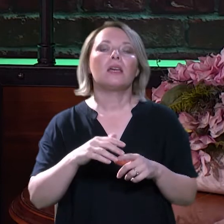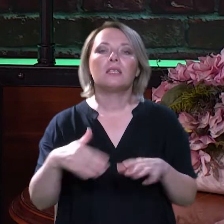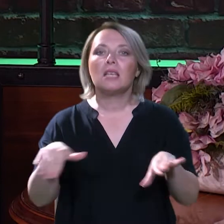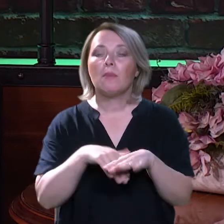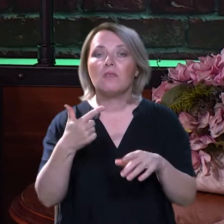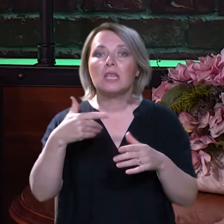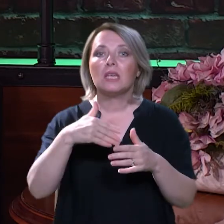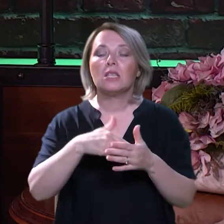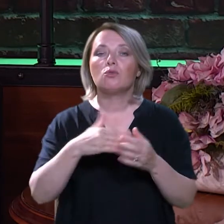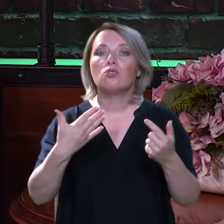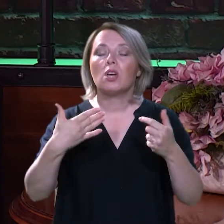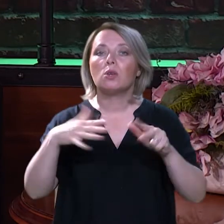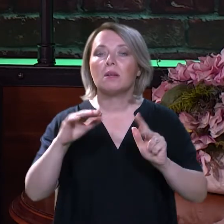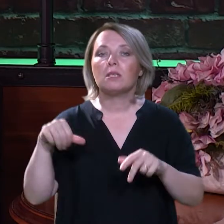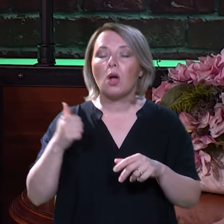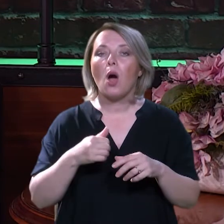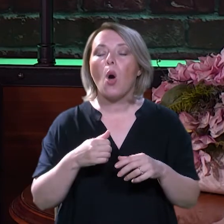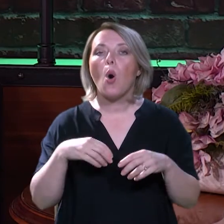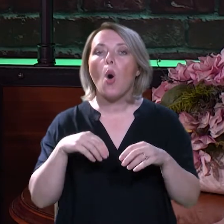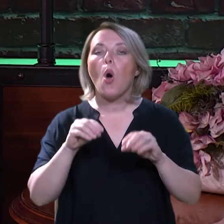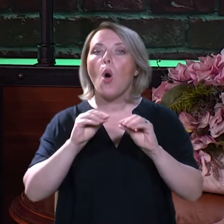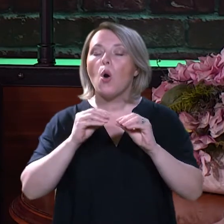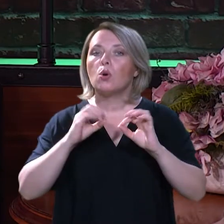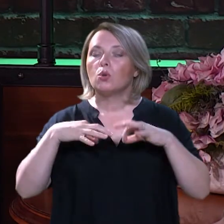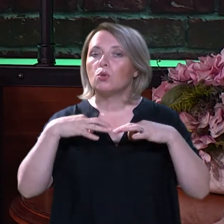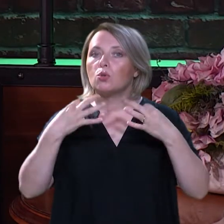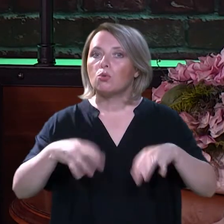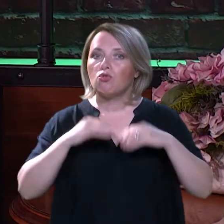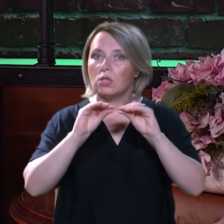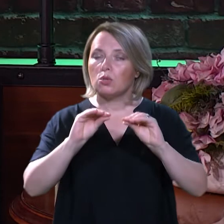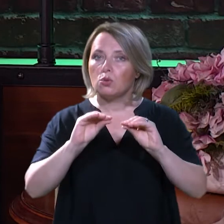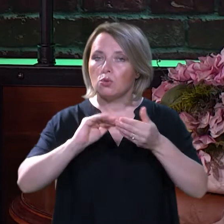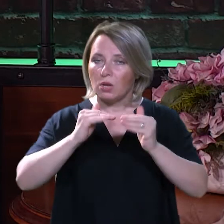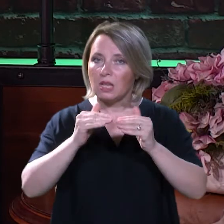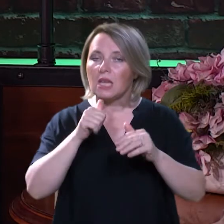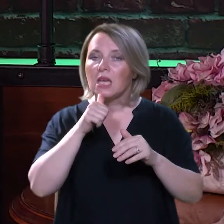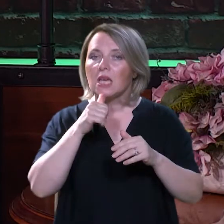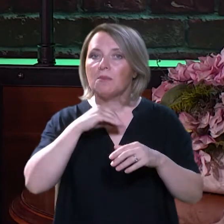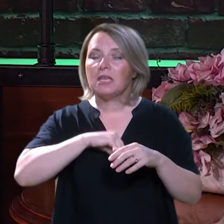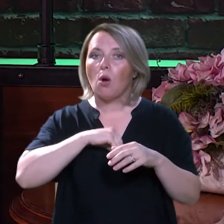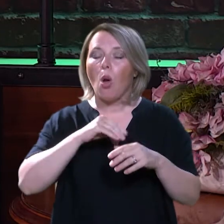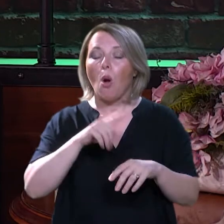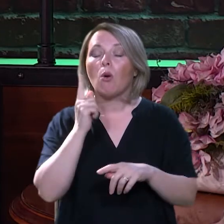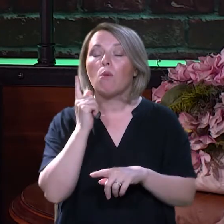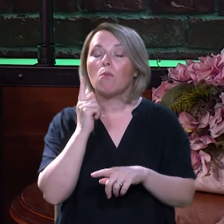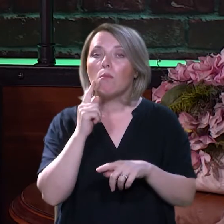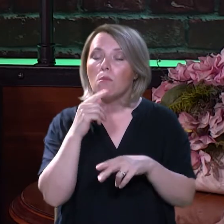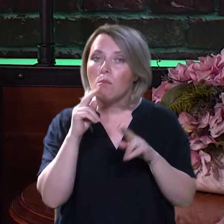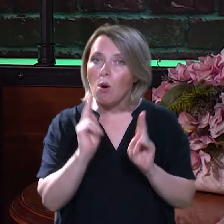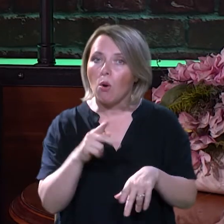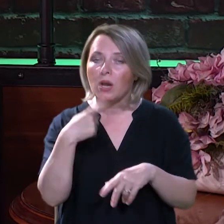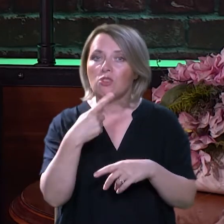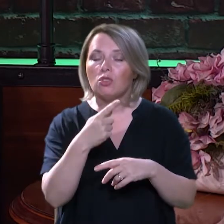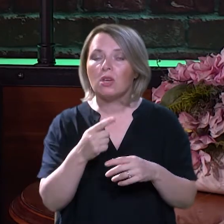od 2018. godine kao stručni suradnik psiholog u dječjim vrtićima Dubrovnik i mogu reći generalno da je to jedan jako